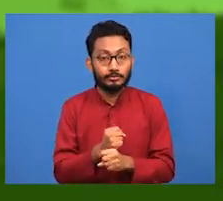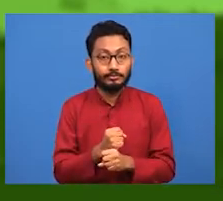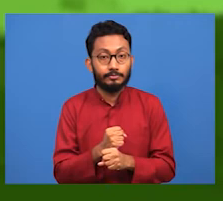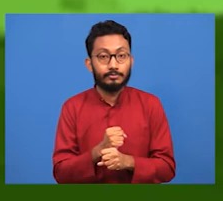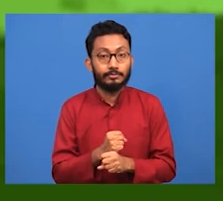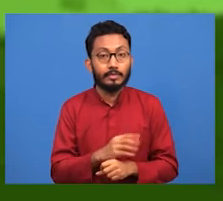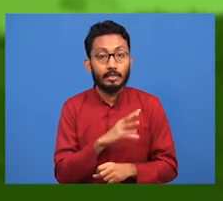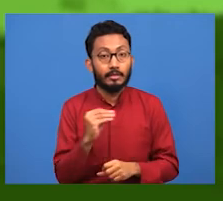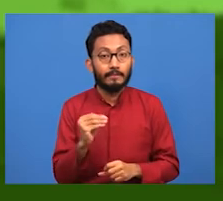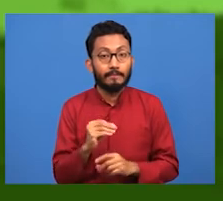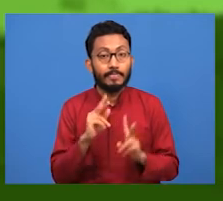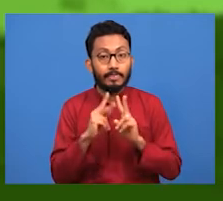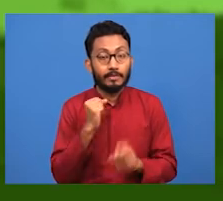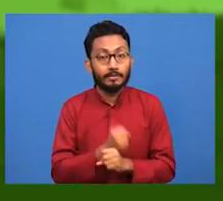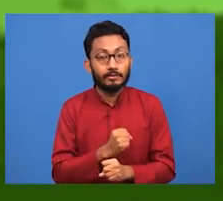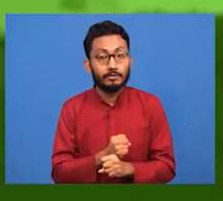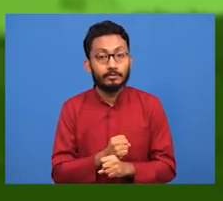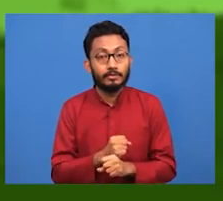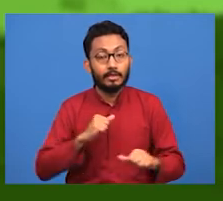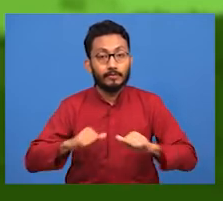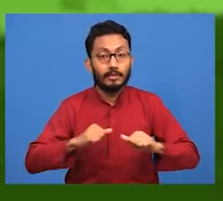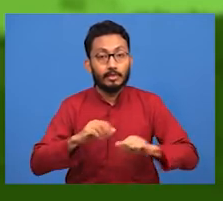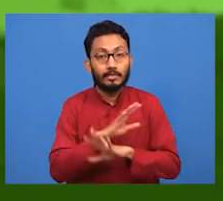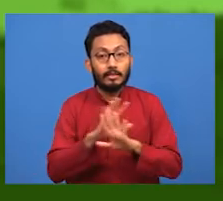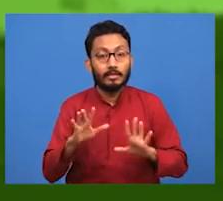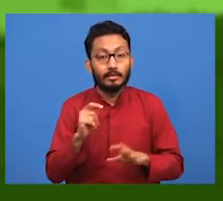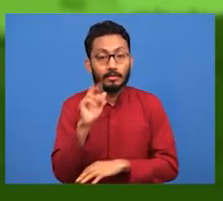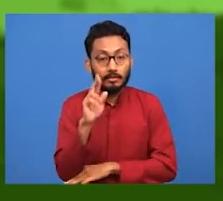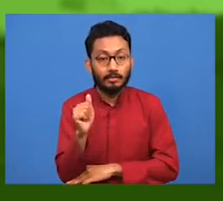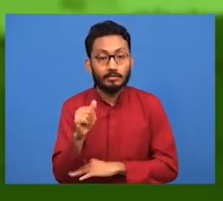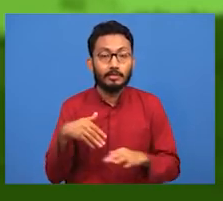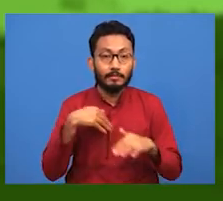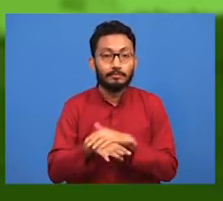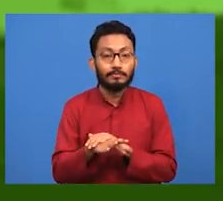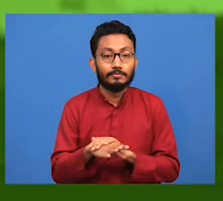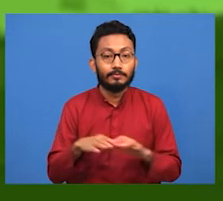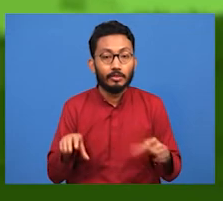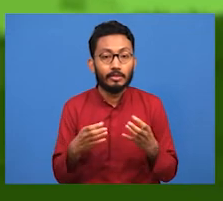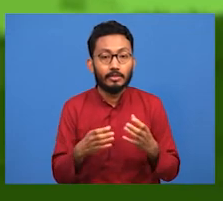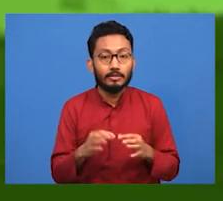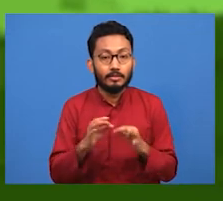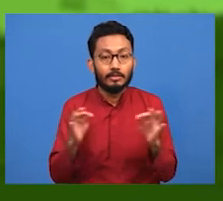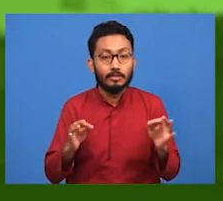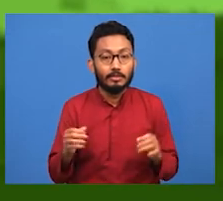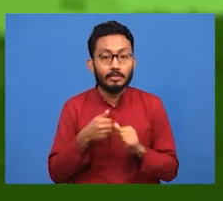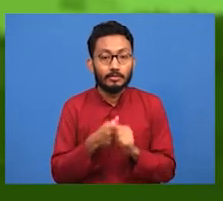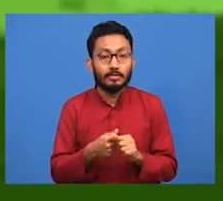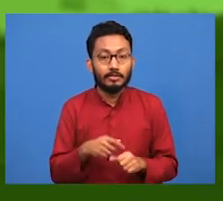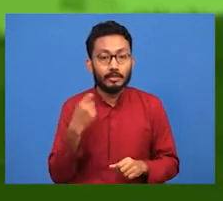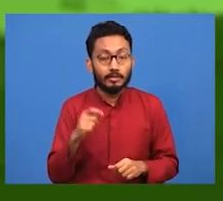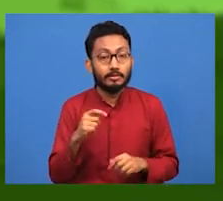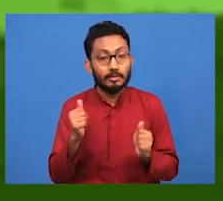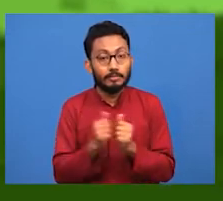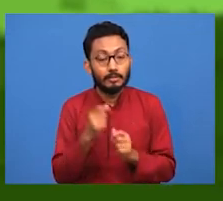transitif dan kata kerja aktif tak transitif dalam binaan ayat mengikut konteks